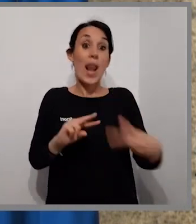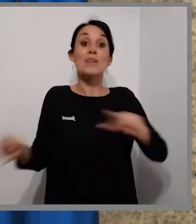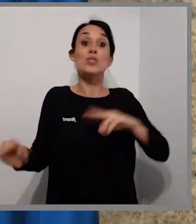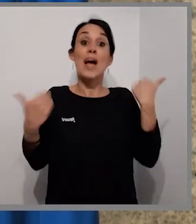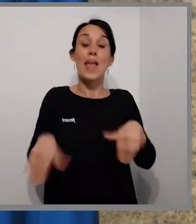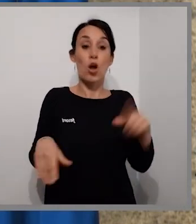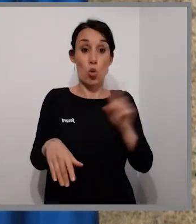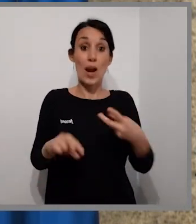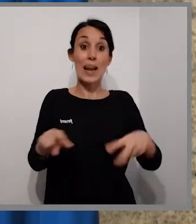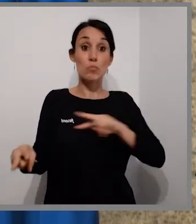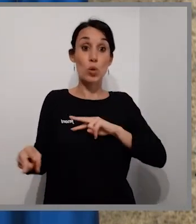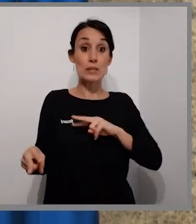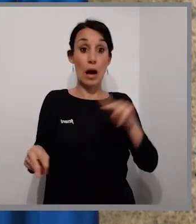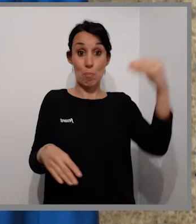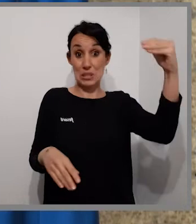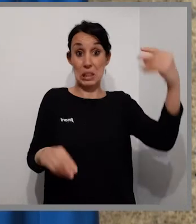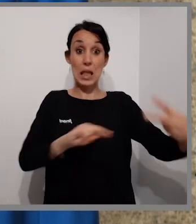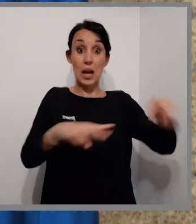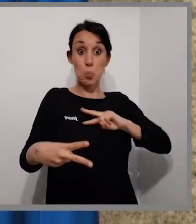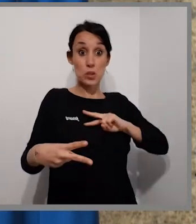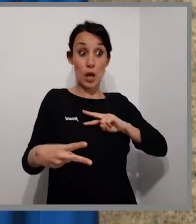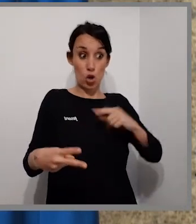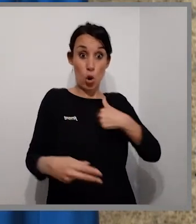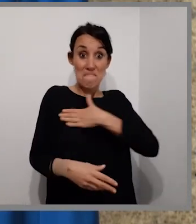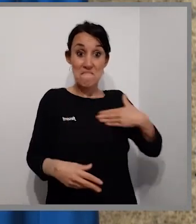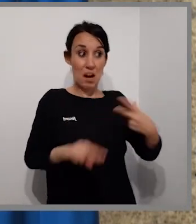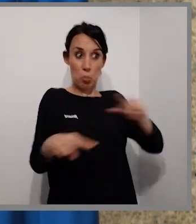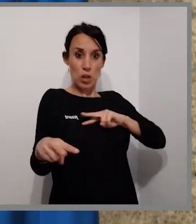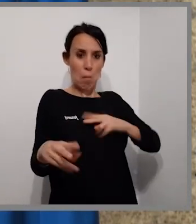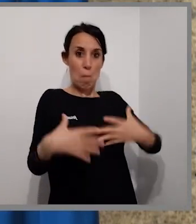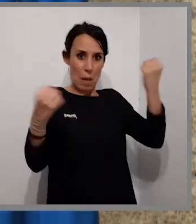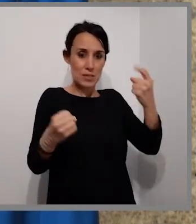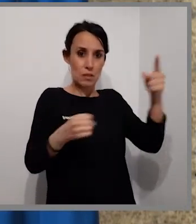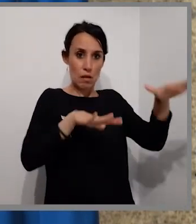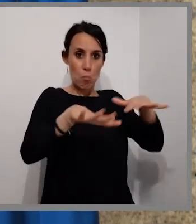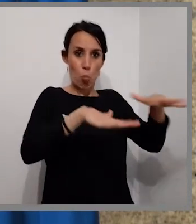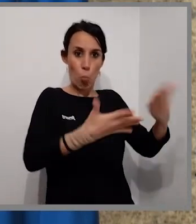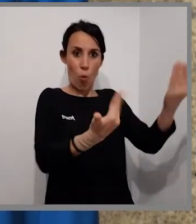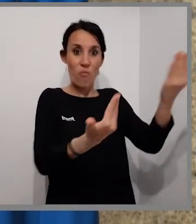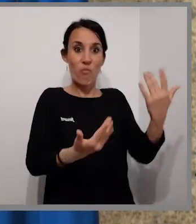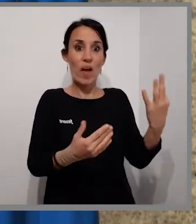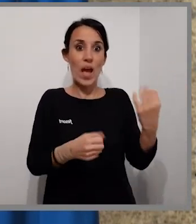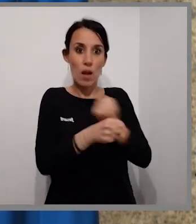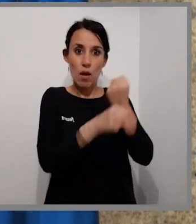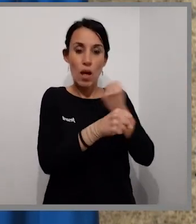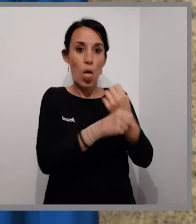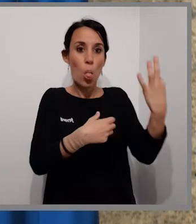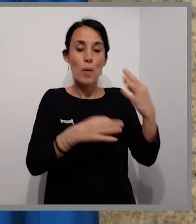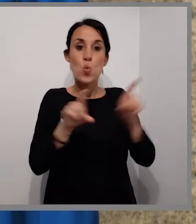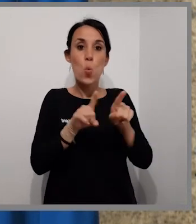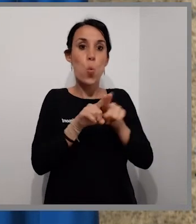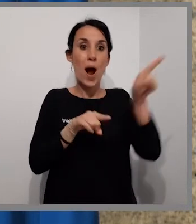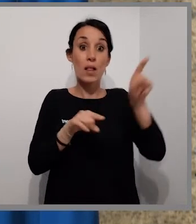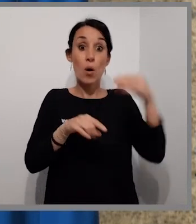d'una resposta. Més enllà de la resposta que me faci a mi el president del Comitè de les Regions, el que jo vull és que el Comitè de les Regions actue com aquesta caixa